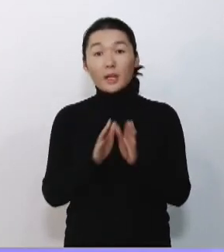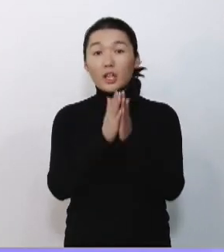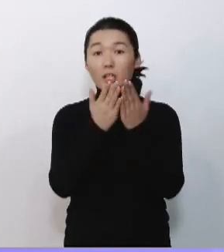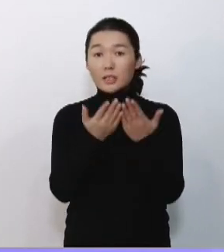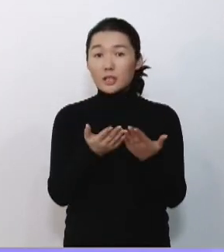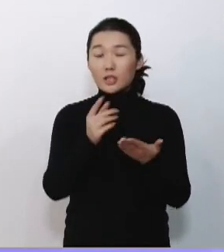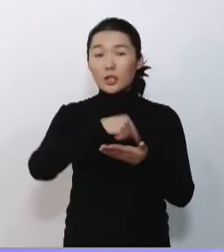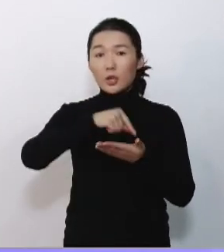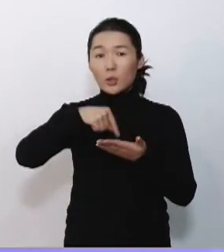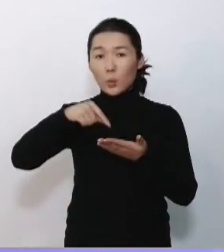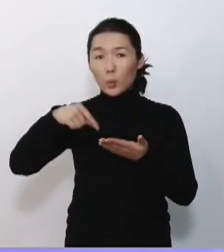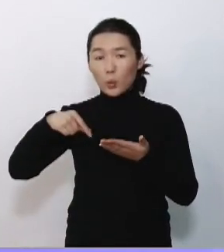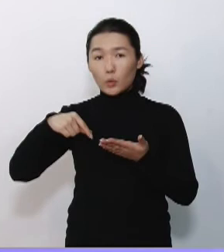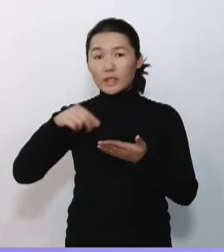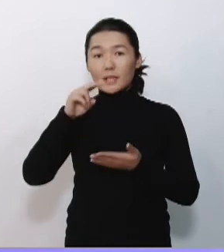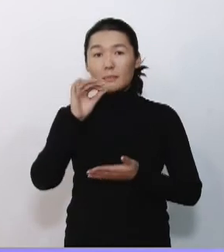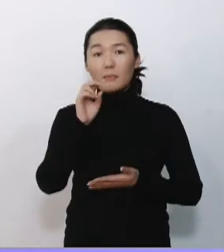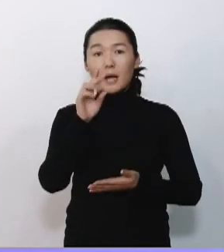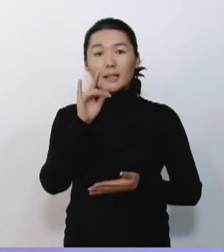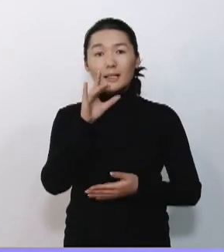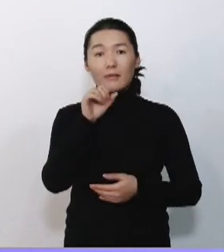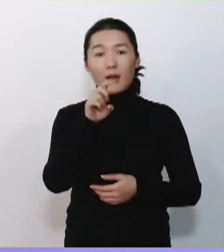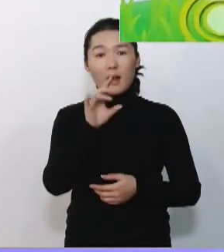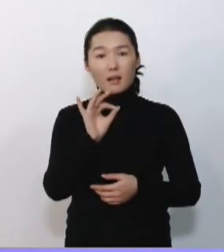Книги, ручки, покрывала.